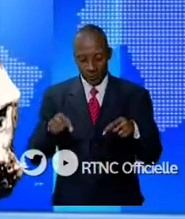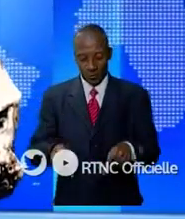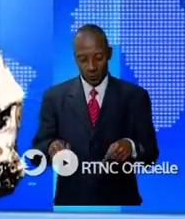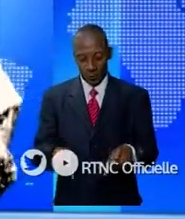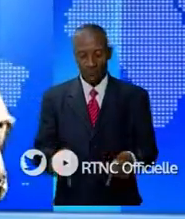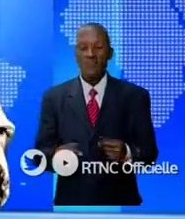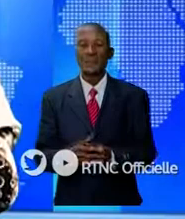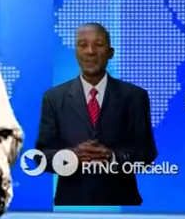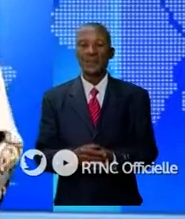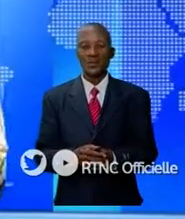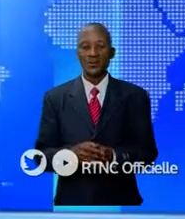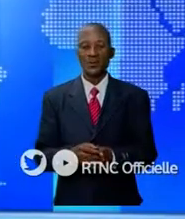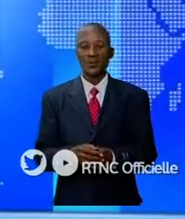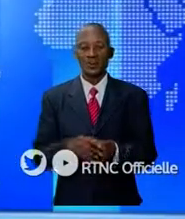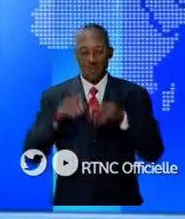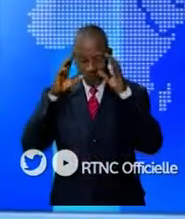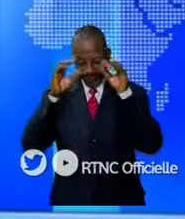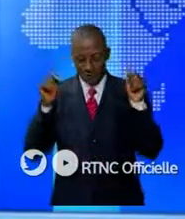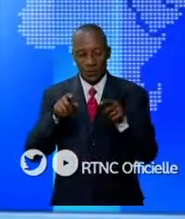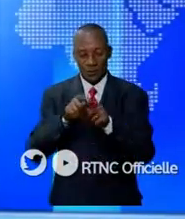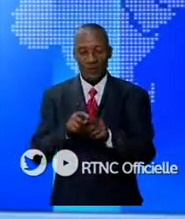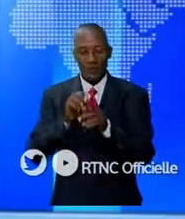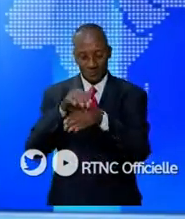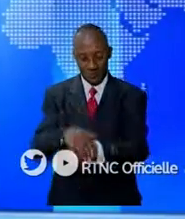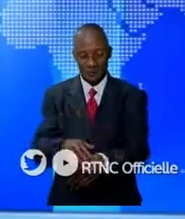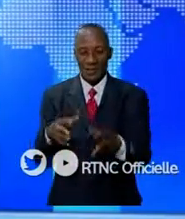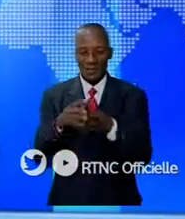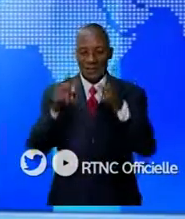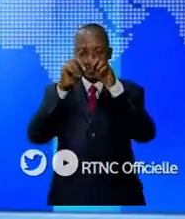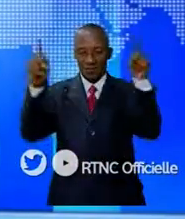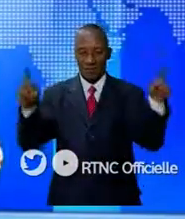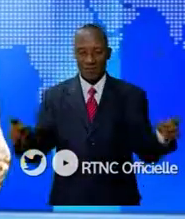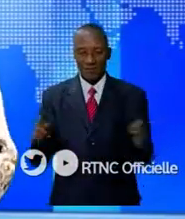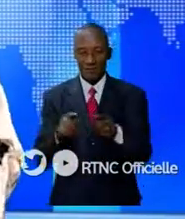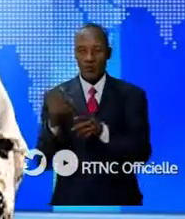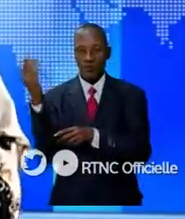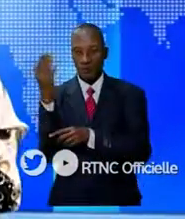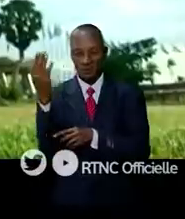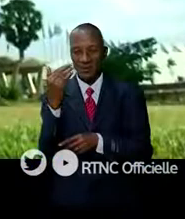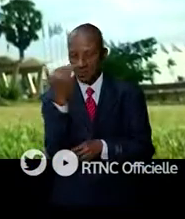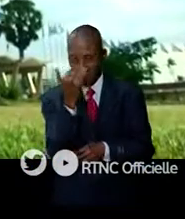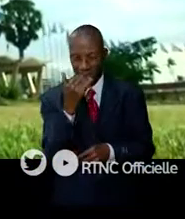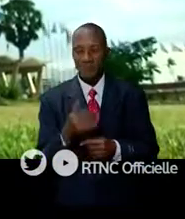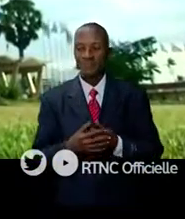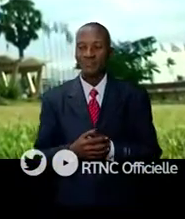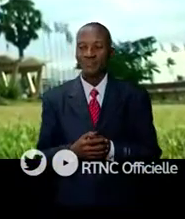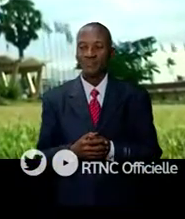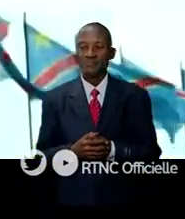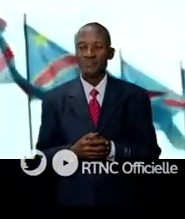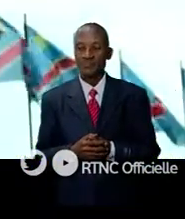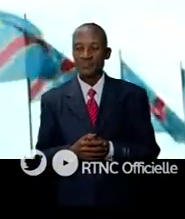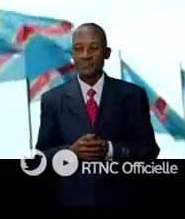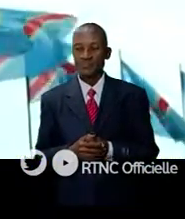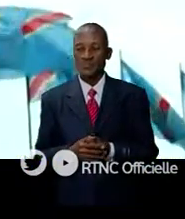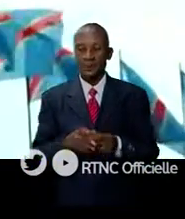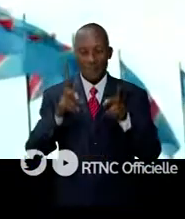chef de l'État, Félix-Antoine Tshisekedi, a pris part par vidéoconférence à ses travaux. Tous les dispositifs